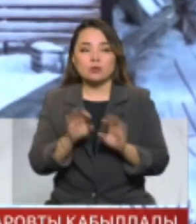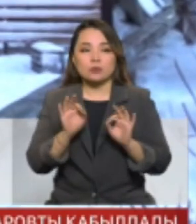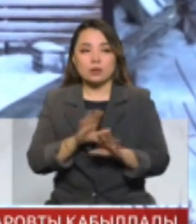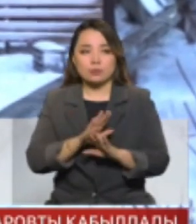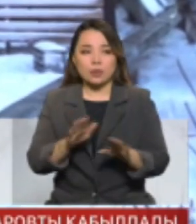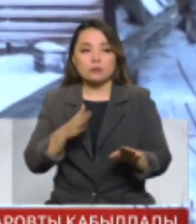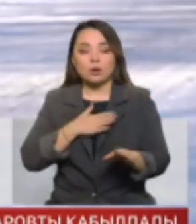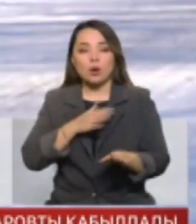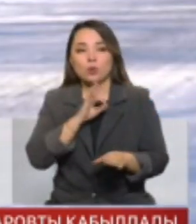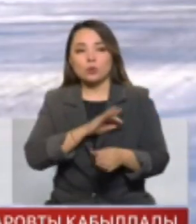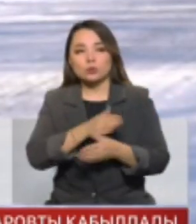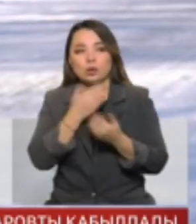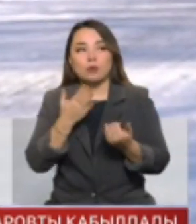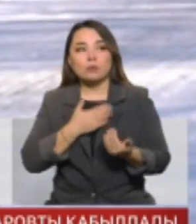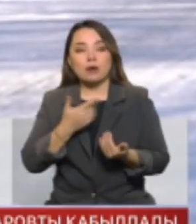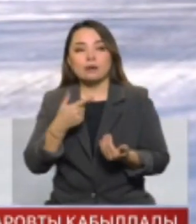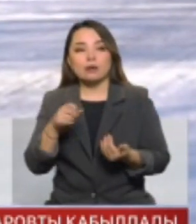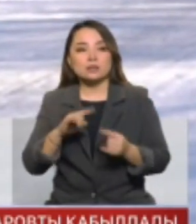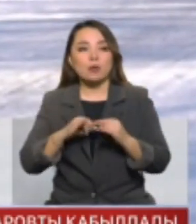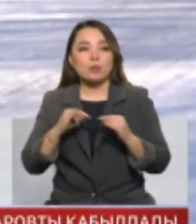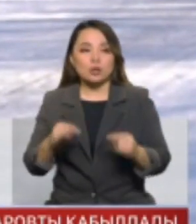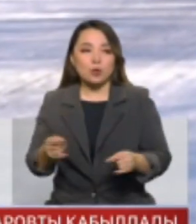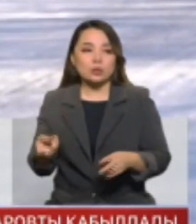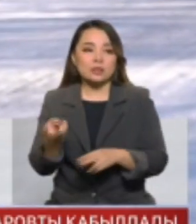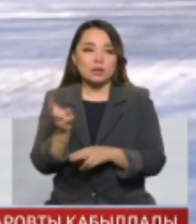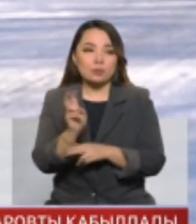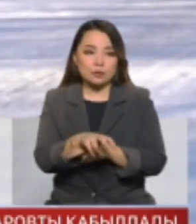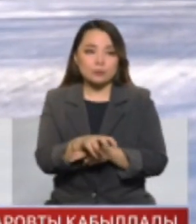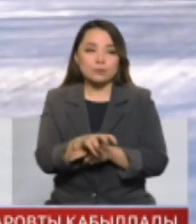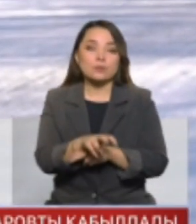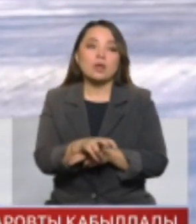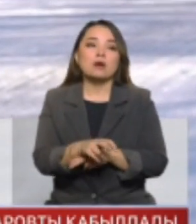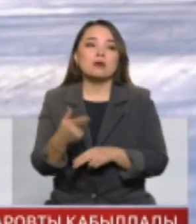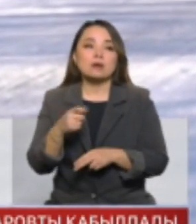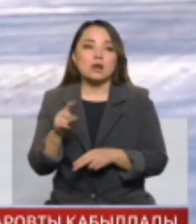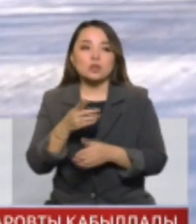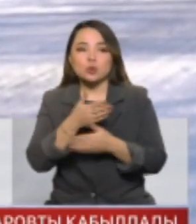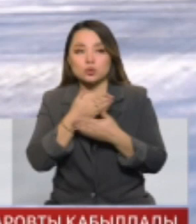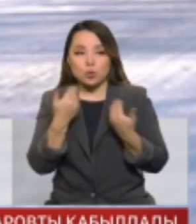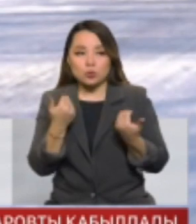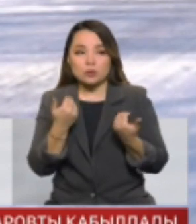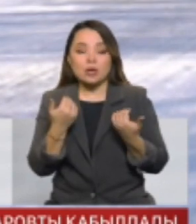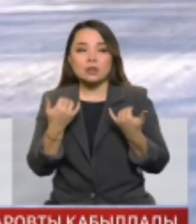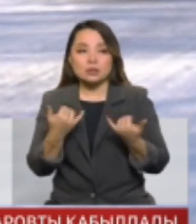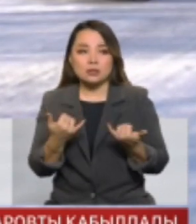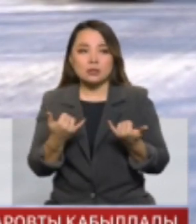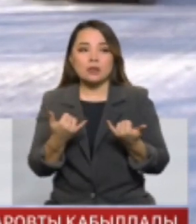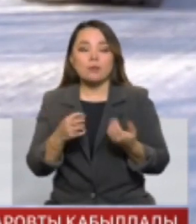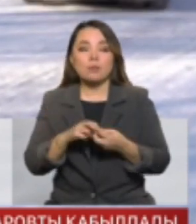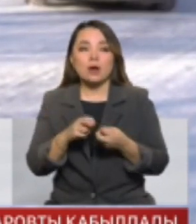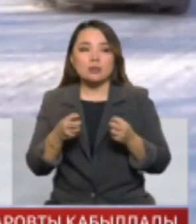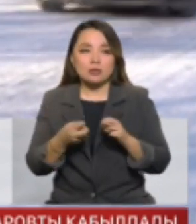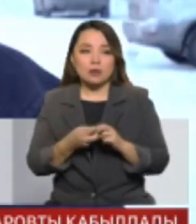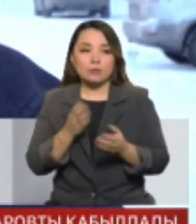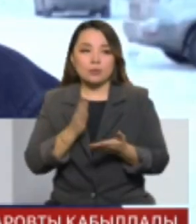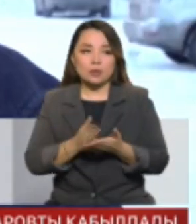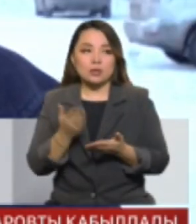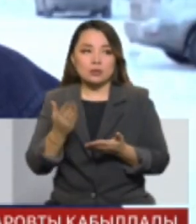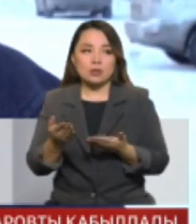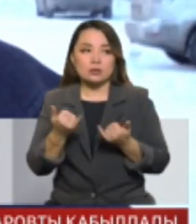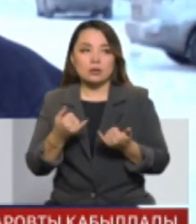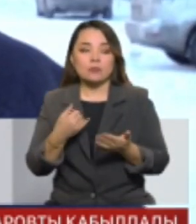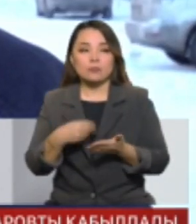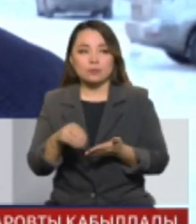мен қолдамаймын. Мен жаңағы газ балонға барып келдім. Газ жоқ екен, енді проблема болып қалды.